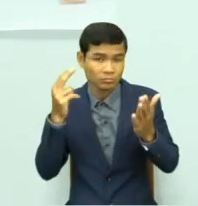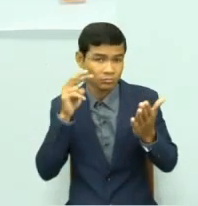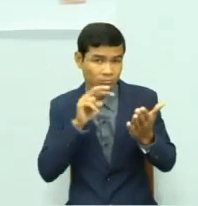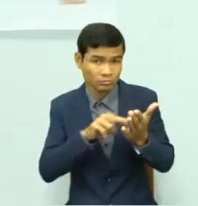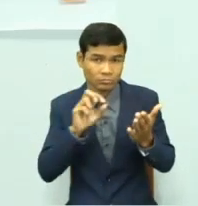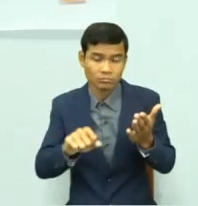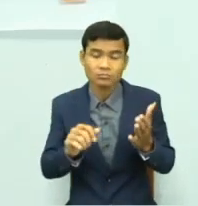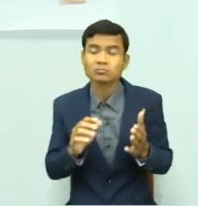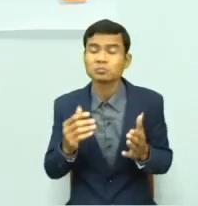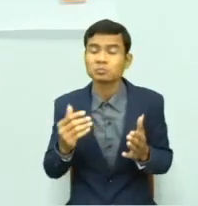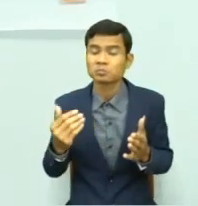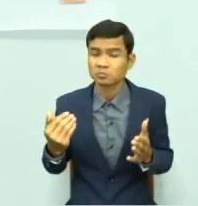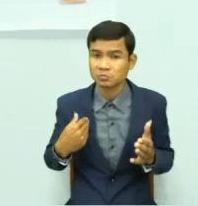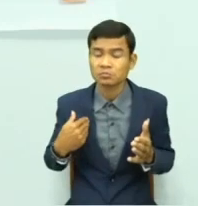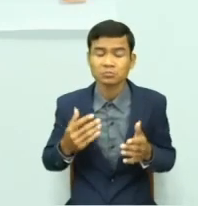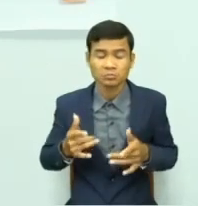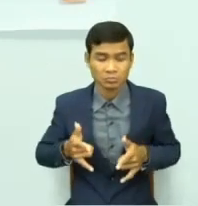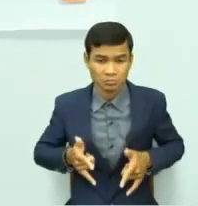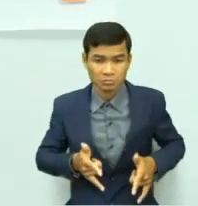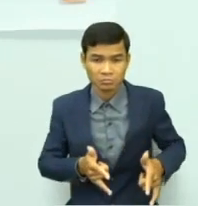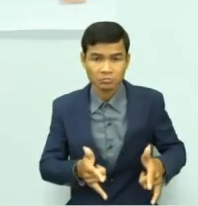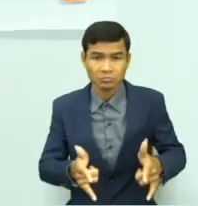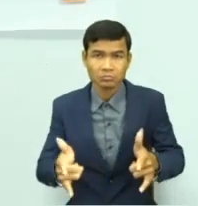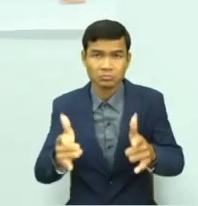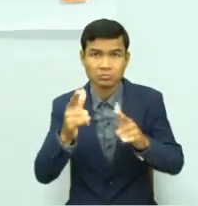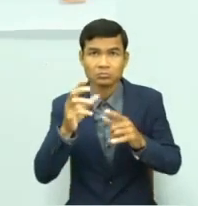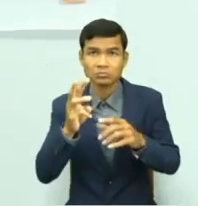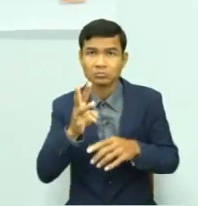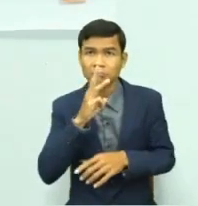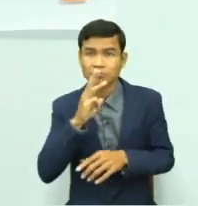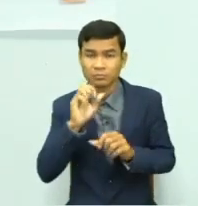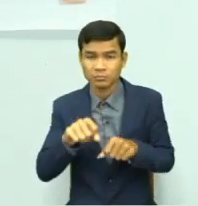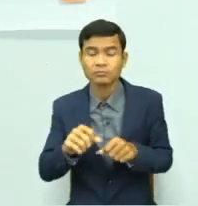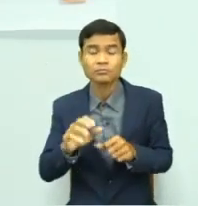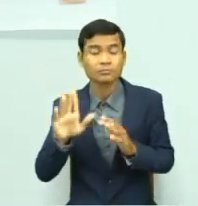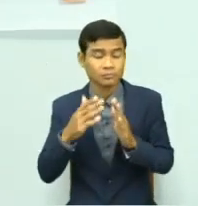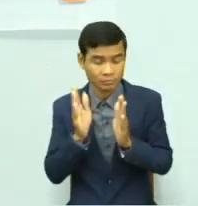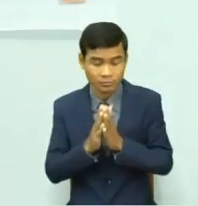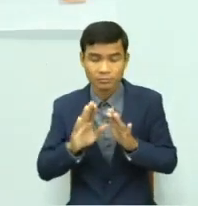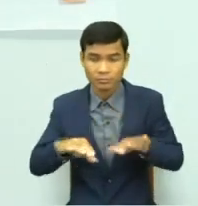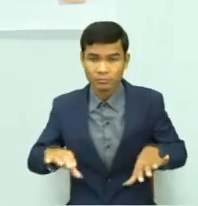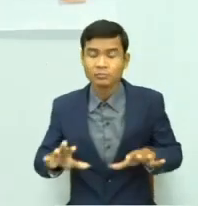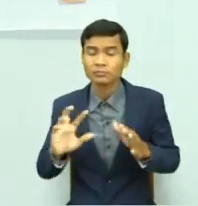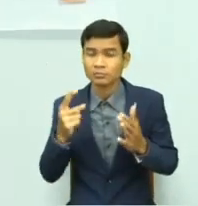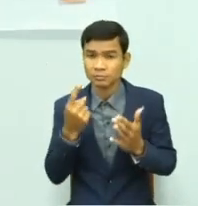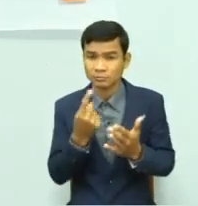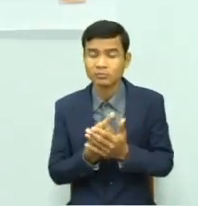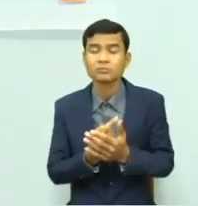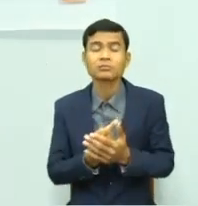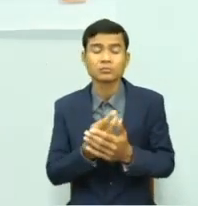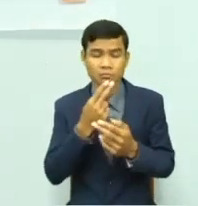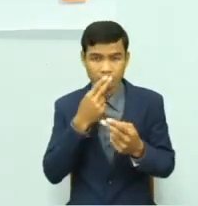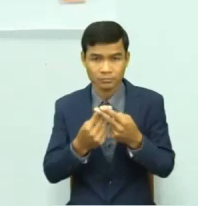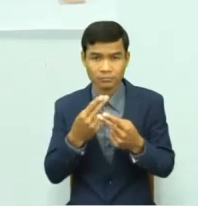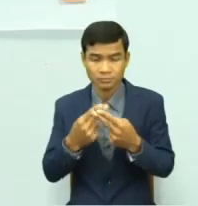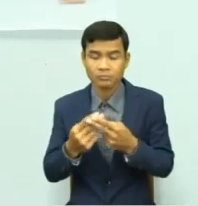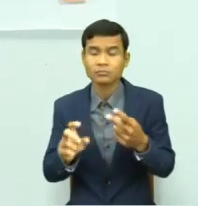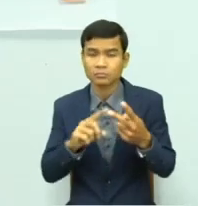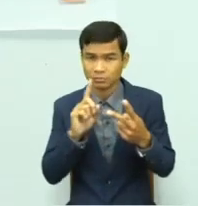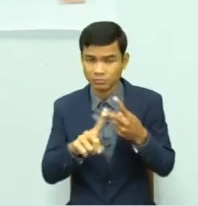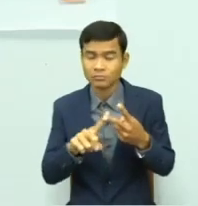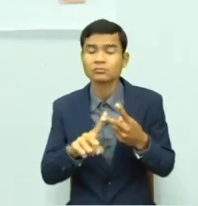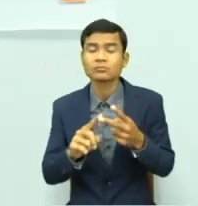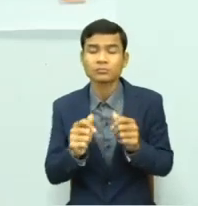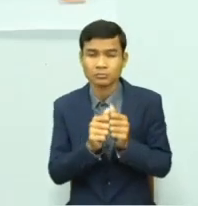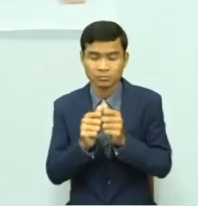chá cư nâu miên pro lai tất chà ở con tặng ạc nế con ban châu rùm chá chá lai xùm nụ tí pi chùm mùi